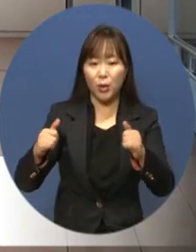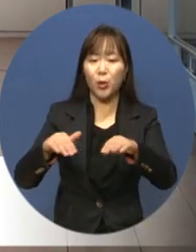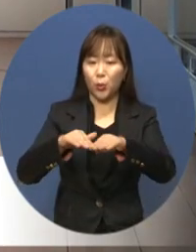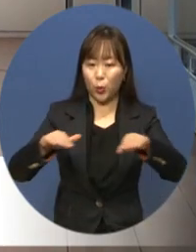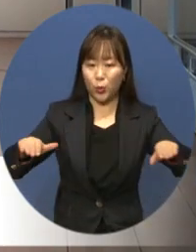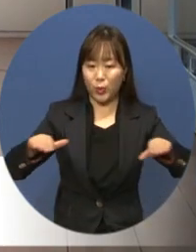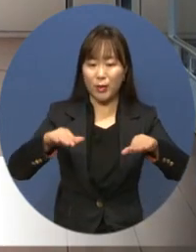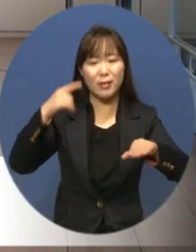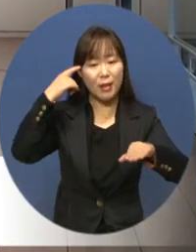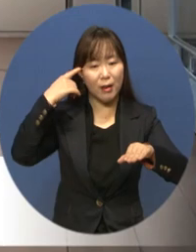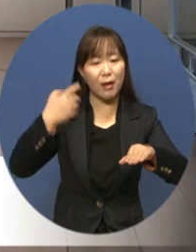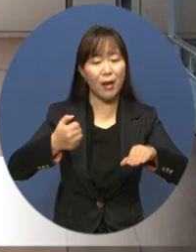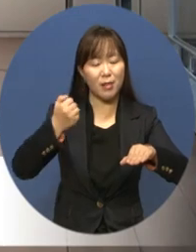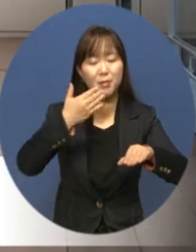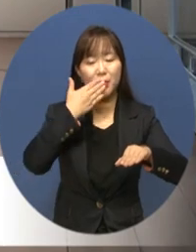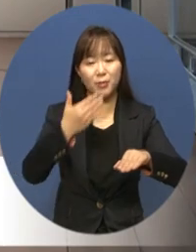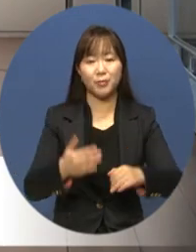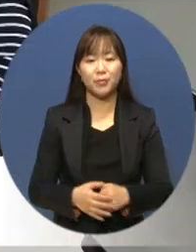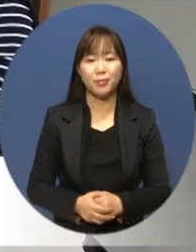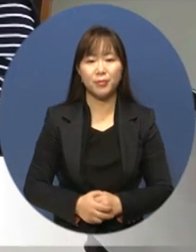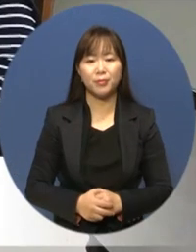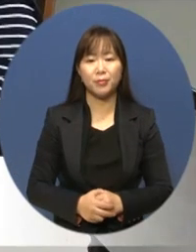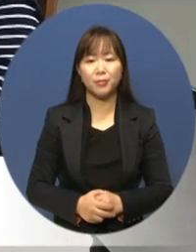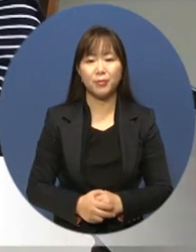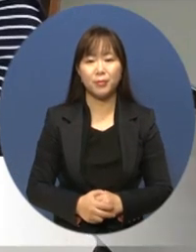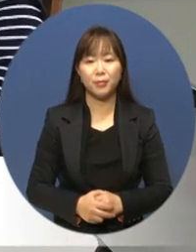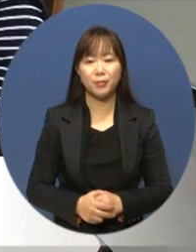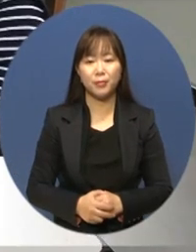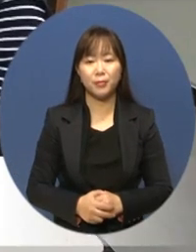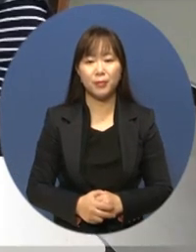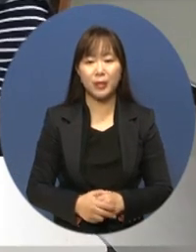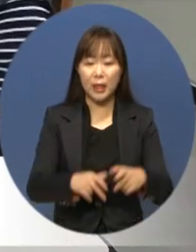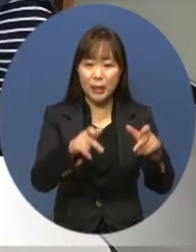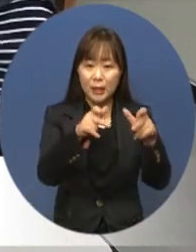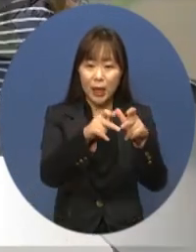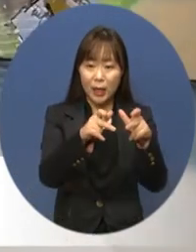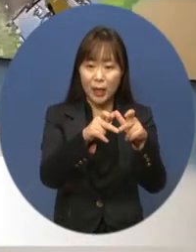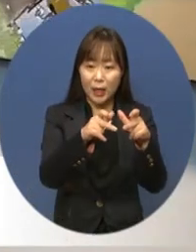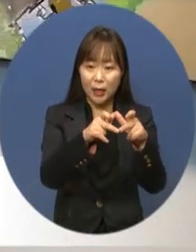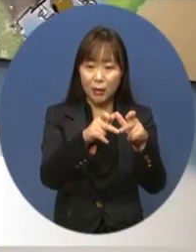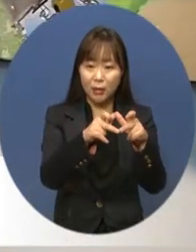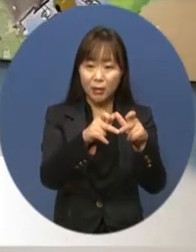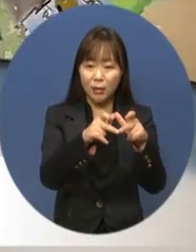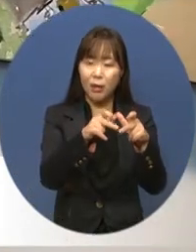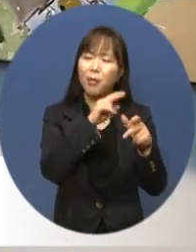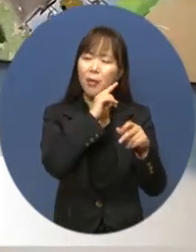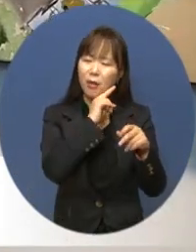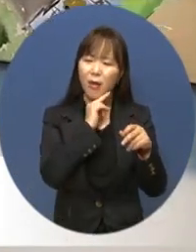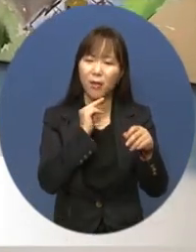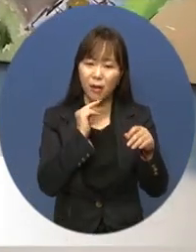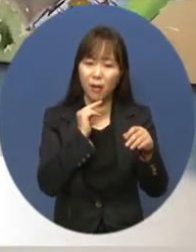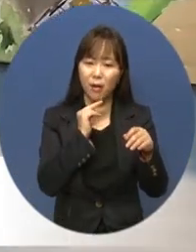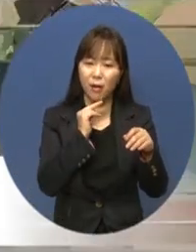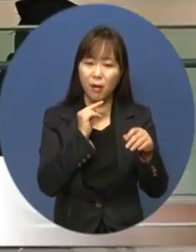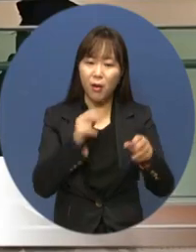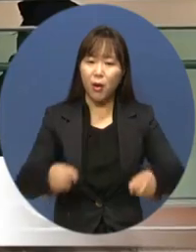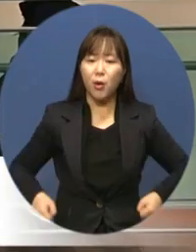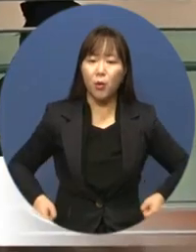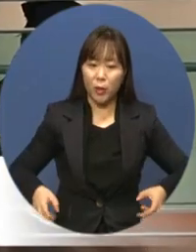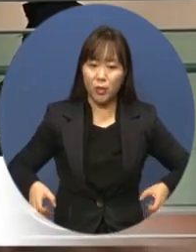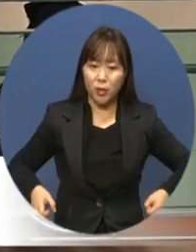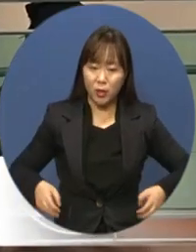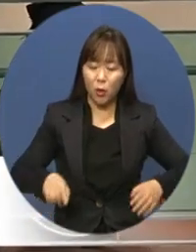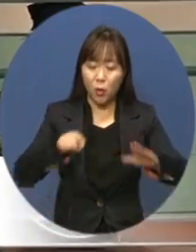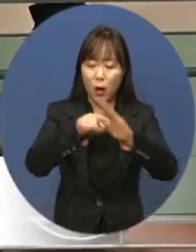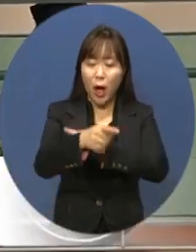동등한 생각을 가지게 되는 것 같아요. 장애인들이 편하게 휠체어 타고 들어갈 수